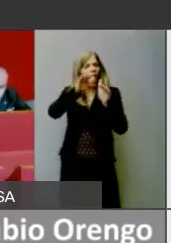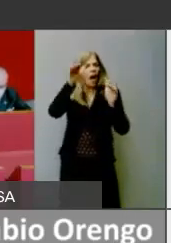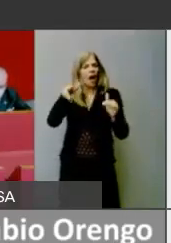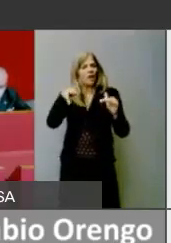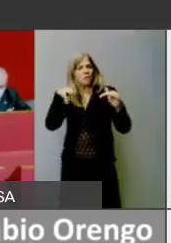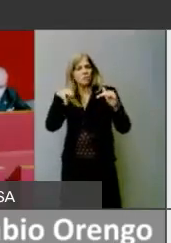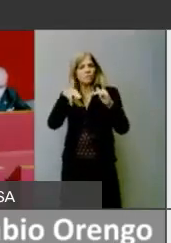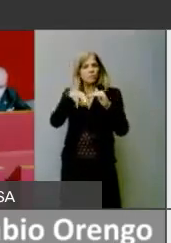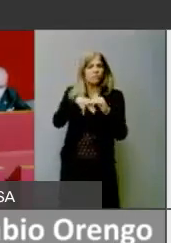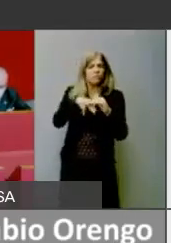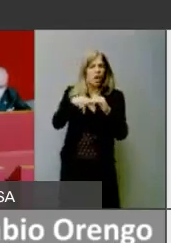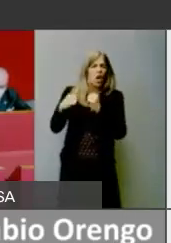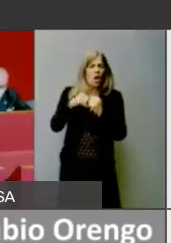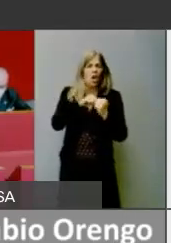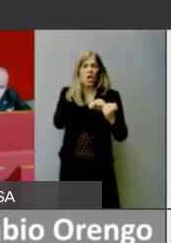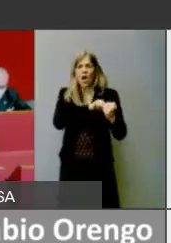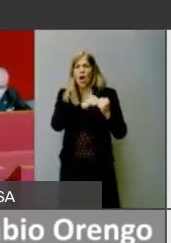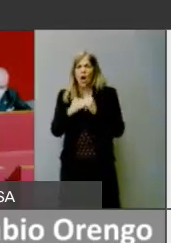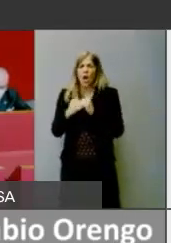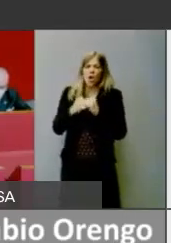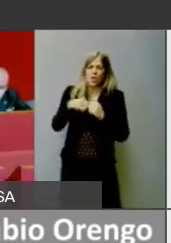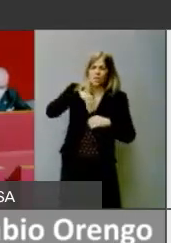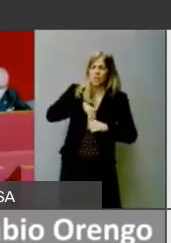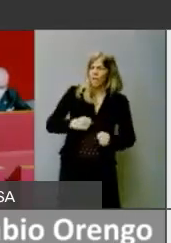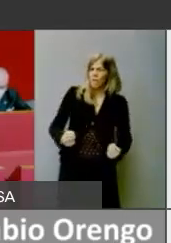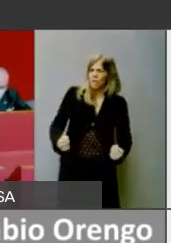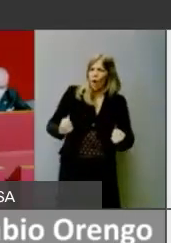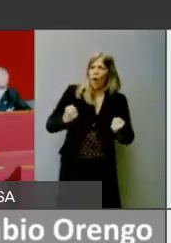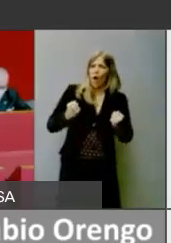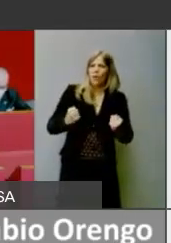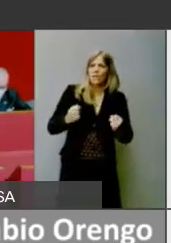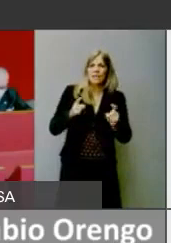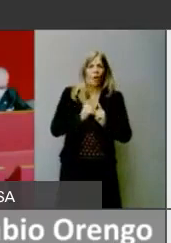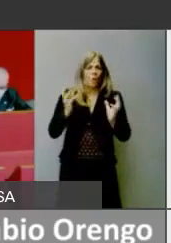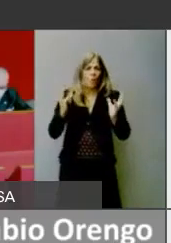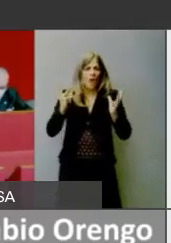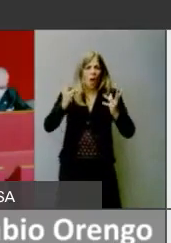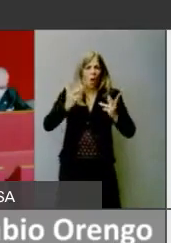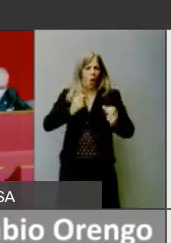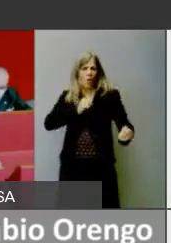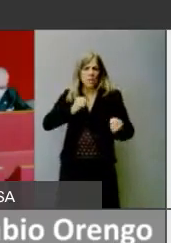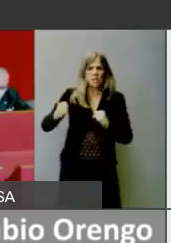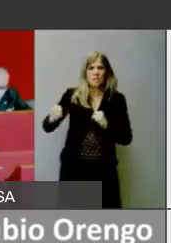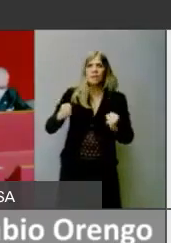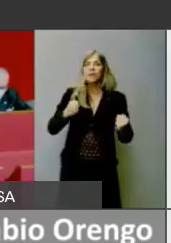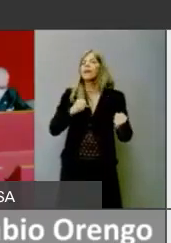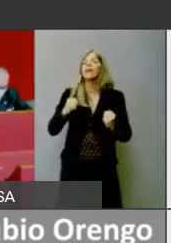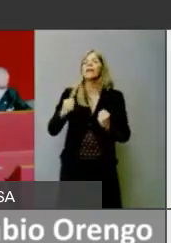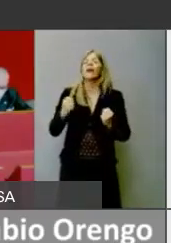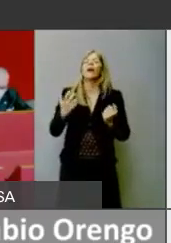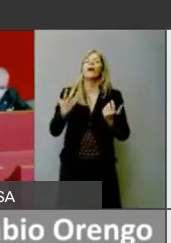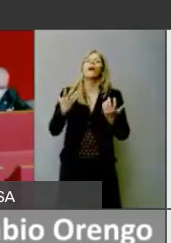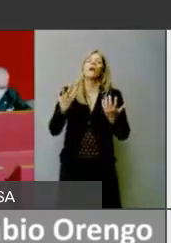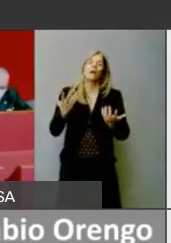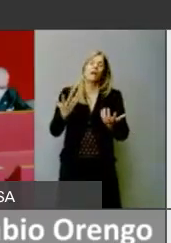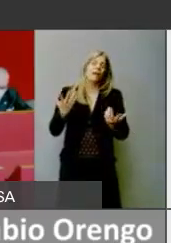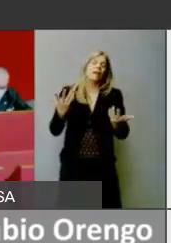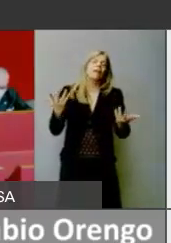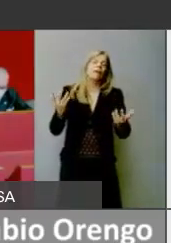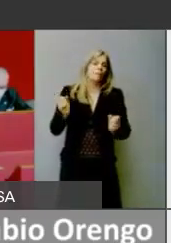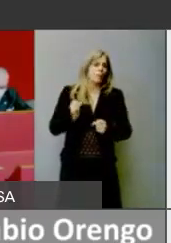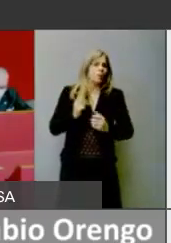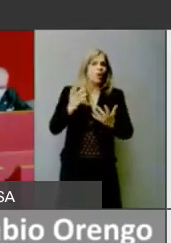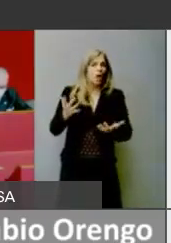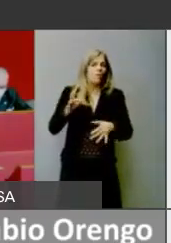leonessa. E poi devo dire che la forza della malattia ha preso il